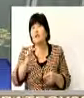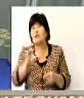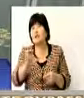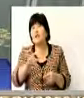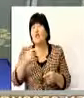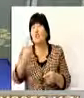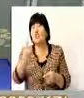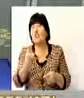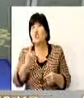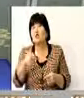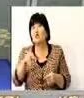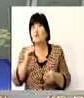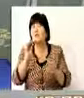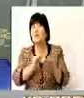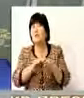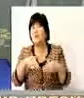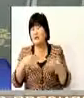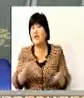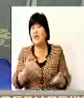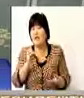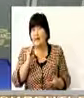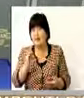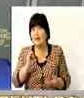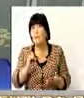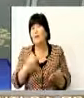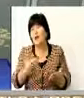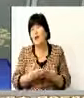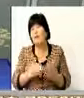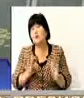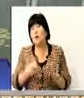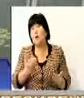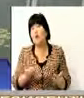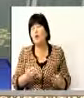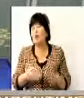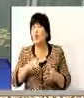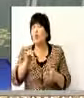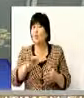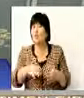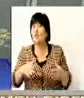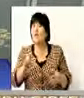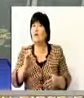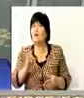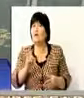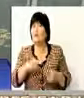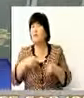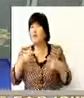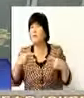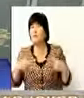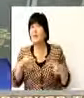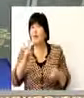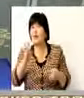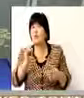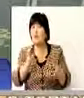әдыбысы жеке дыбыс ретінде берілгенде кәдімгі, бірақ оның жуан варианты а дыбысы басқа бір таңбамен